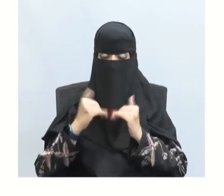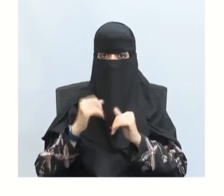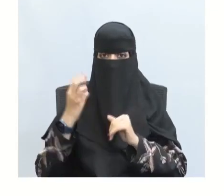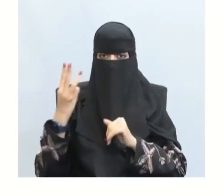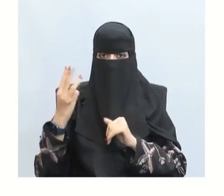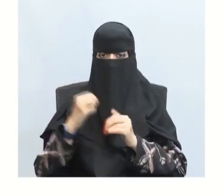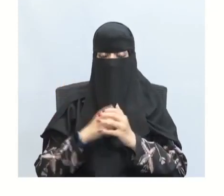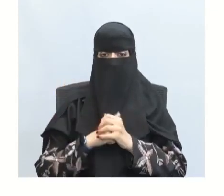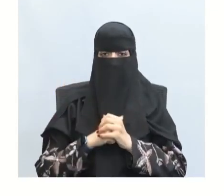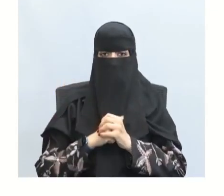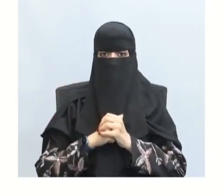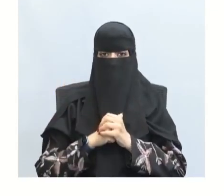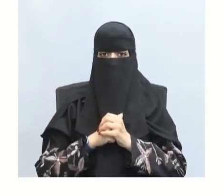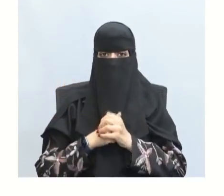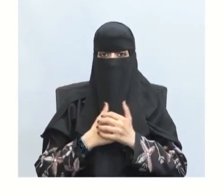المرحله